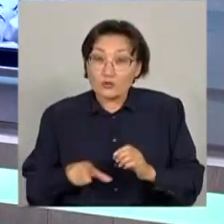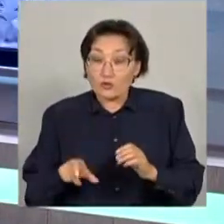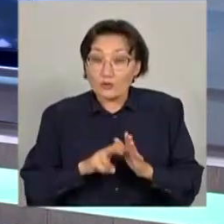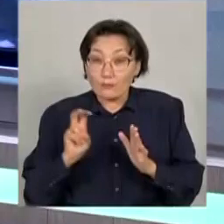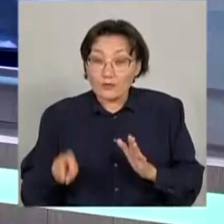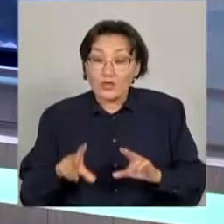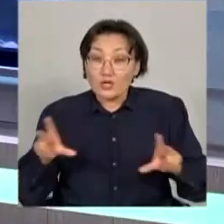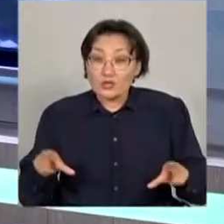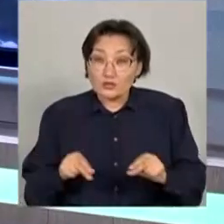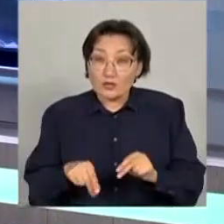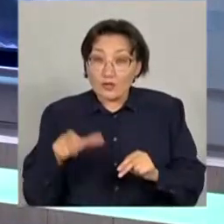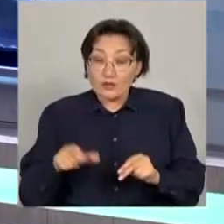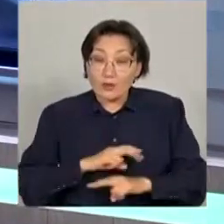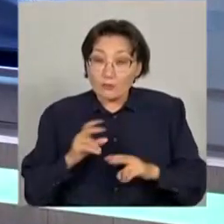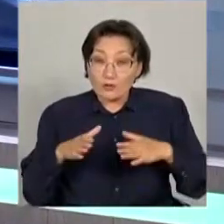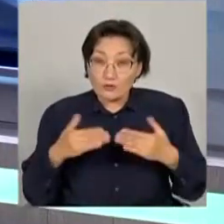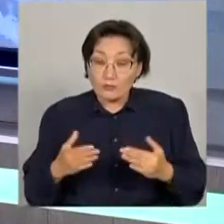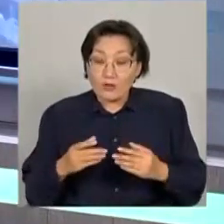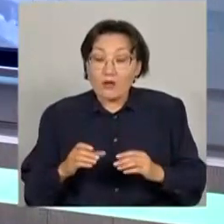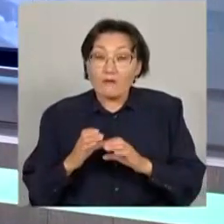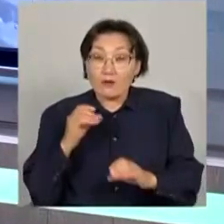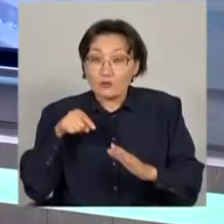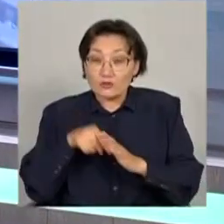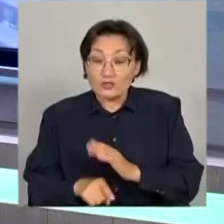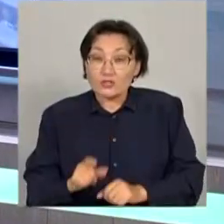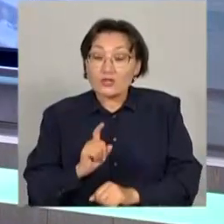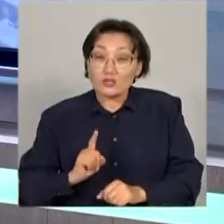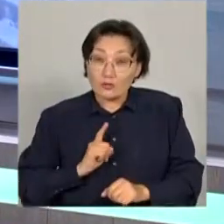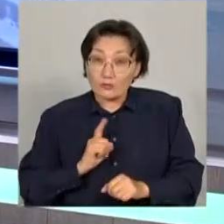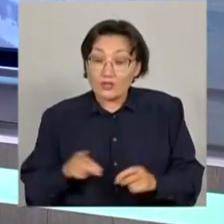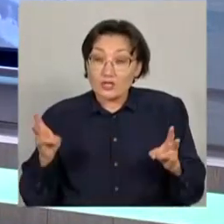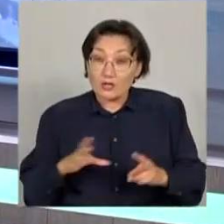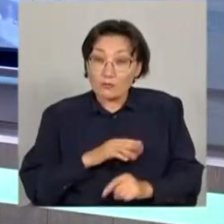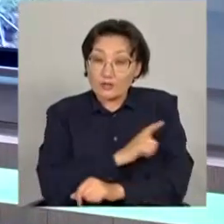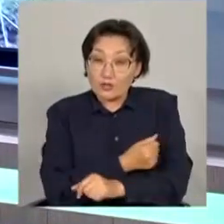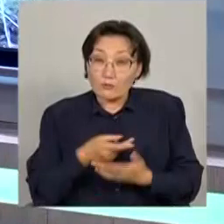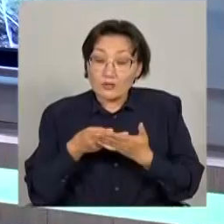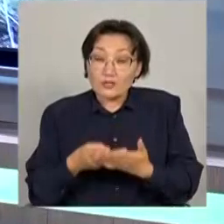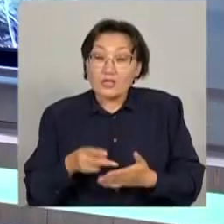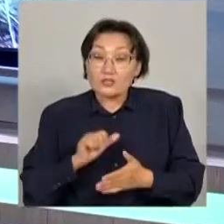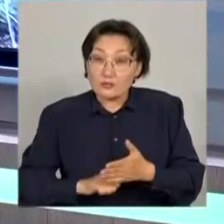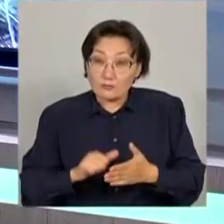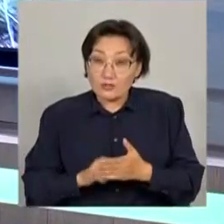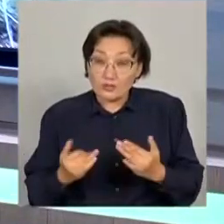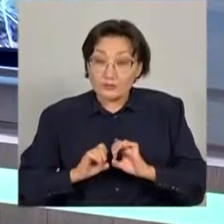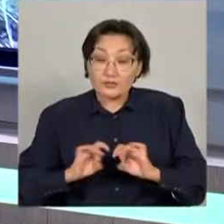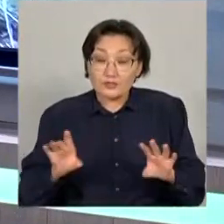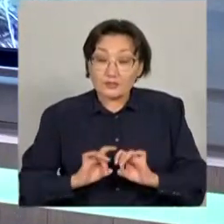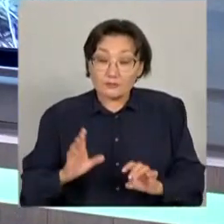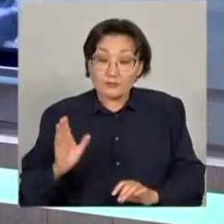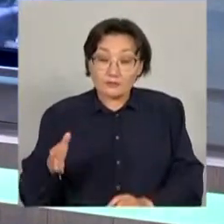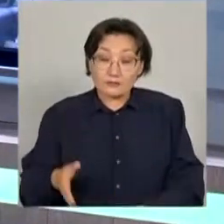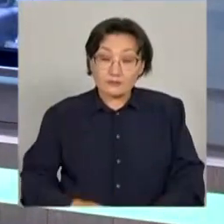тек вагондардың біріндегі күзетші жарақат алып ауруханаға жеткізілді. Апаттың зардабы мен салдарын өңірдегі әріптесім Жомарт